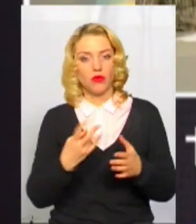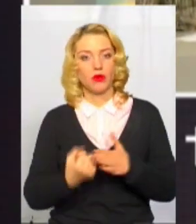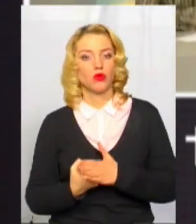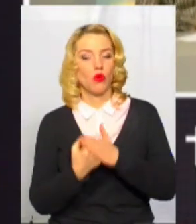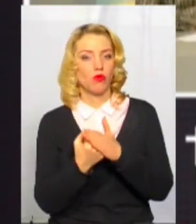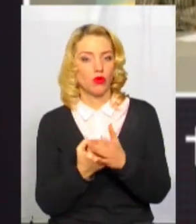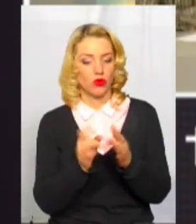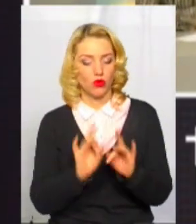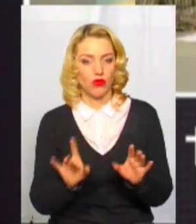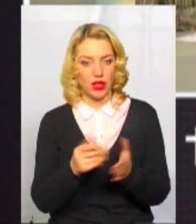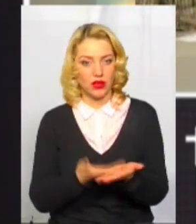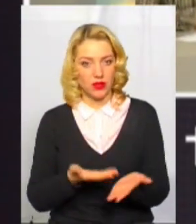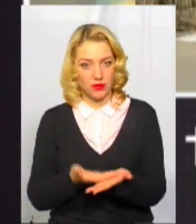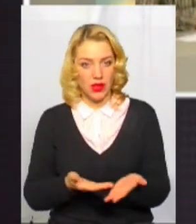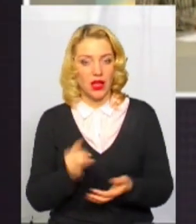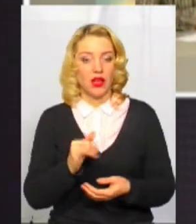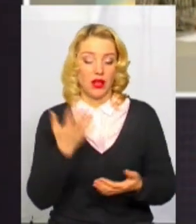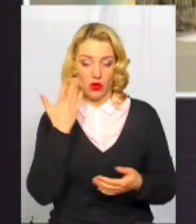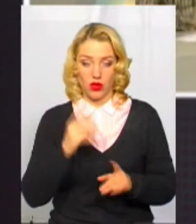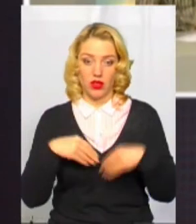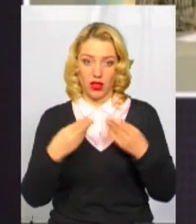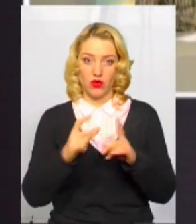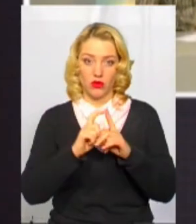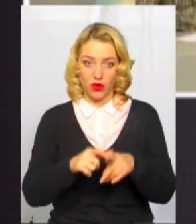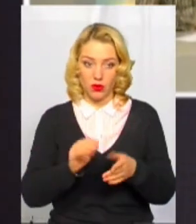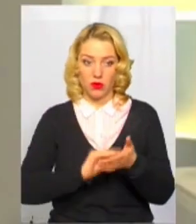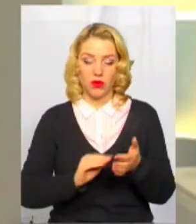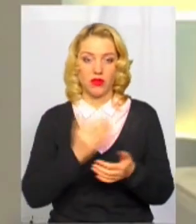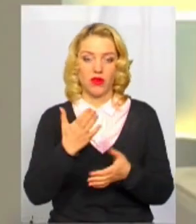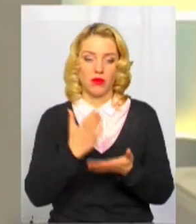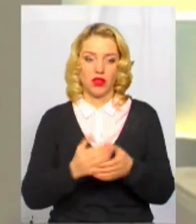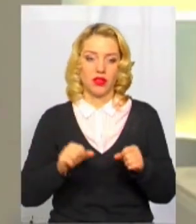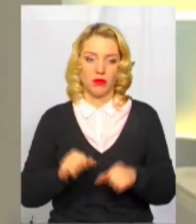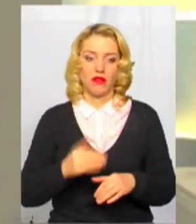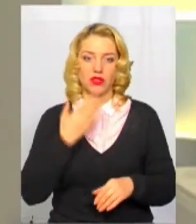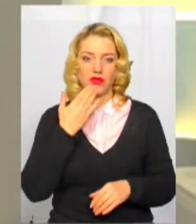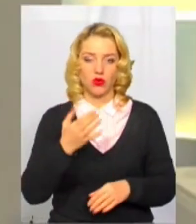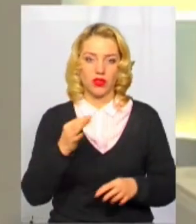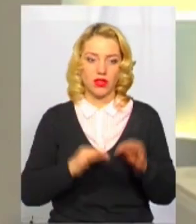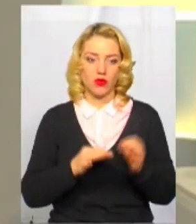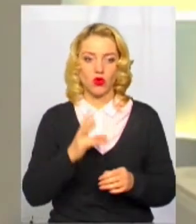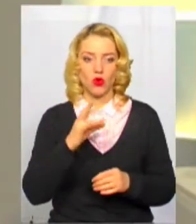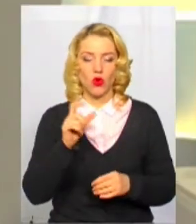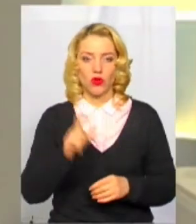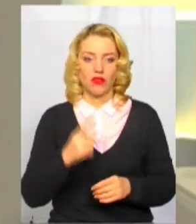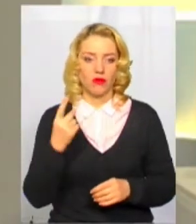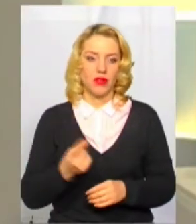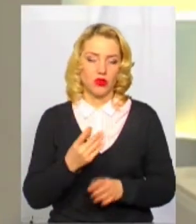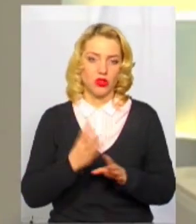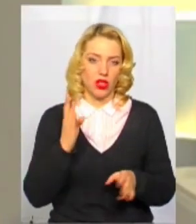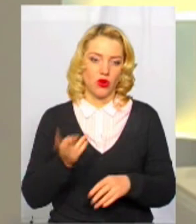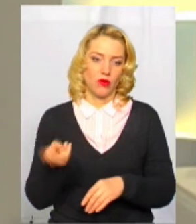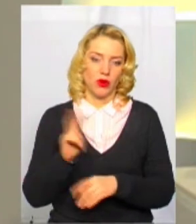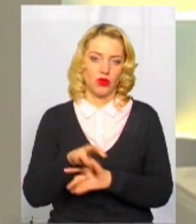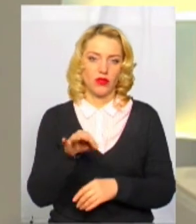обґрунтувати. І коли дають відповідь, то дійсно в таких випадках пишуть, що ви маєте право звернутися в суд. Але людина в першу чергу приходить тоді в